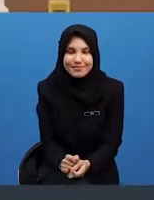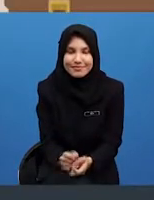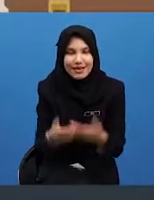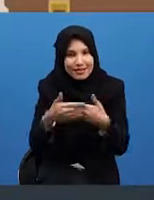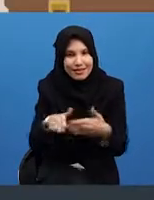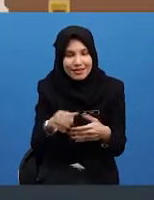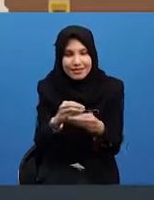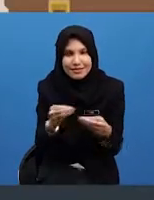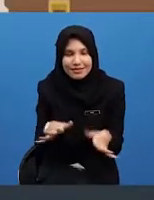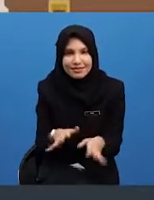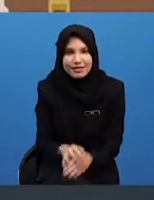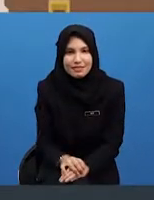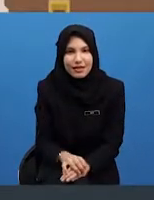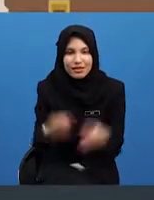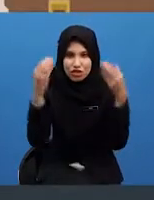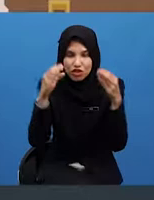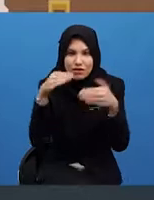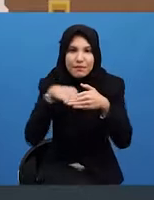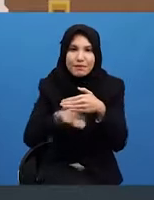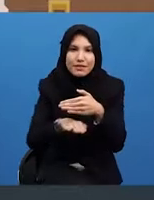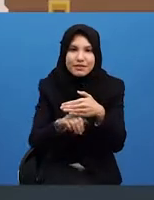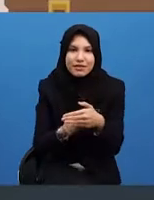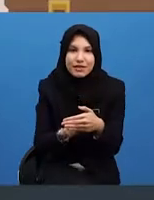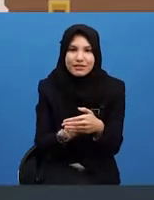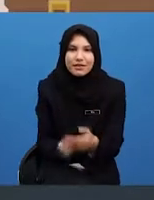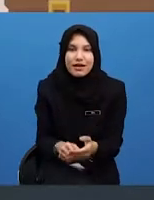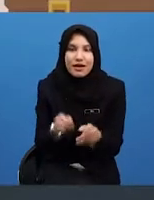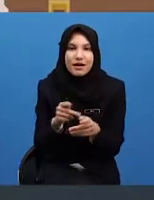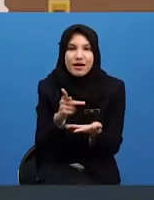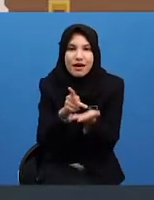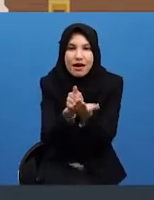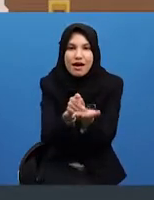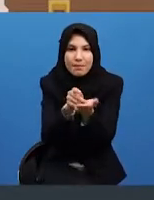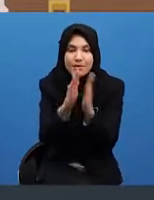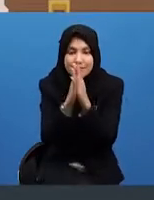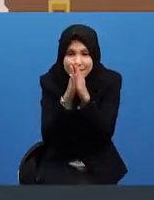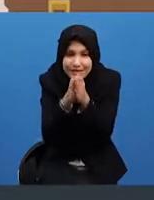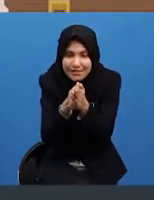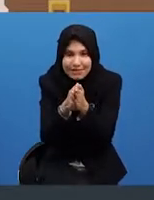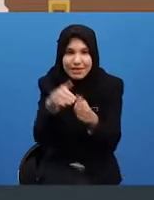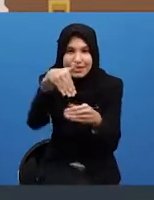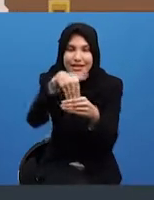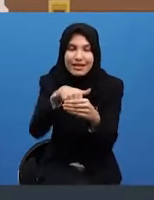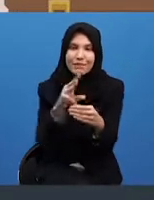Setelah siap, cikgu akan memasukkan kapal selam ini ke dalam air.